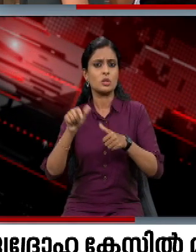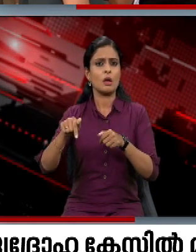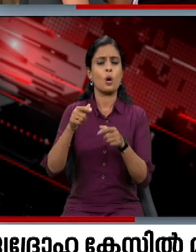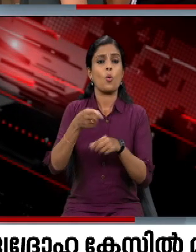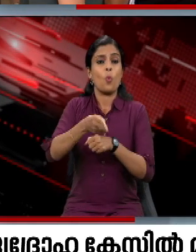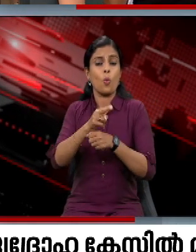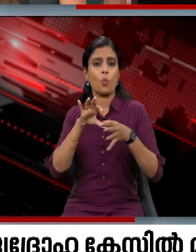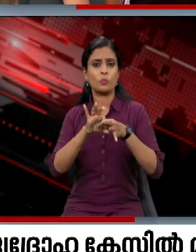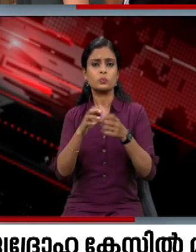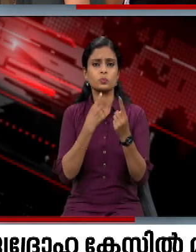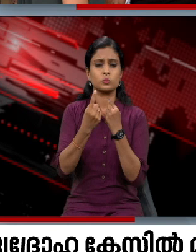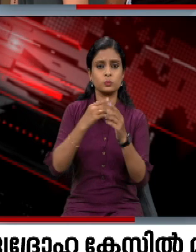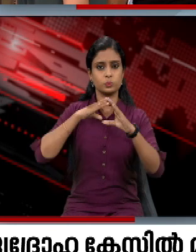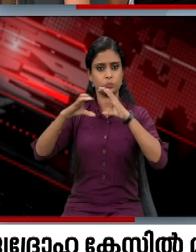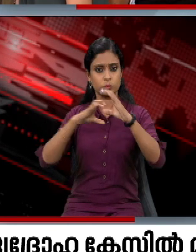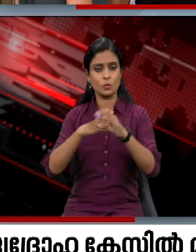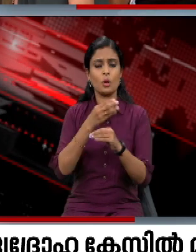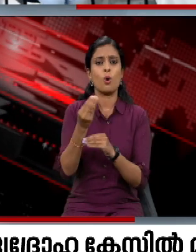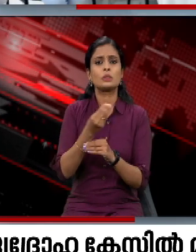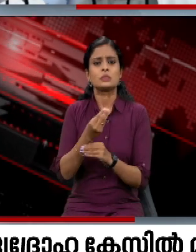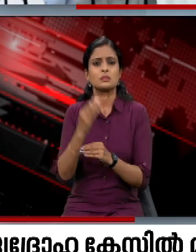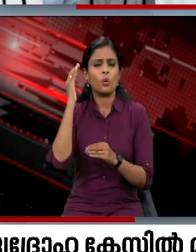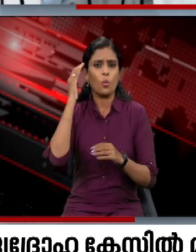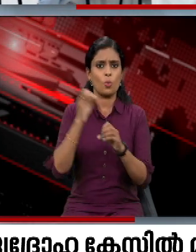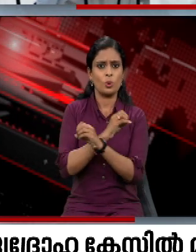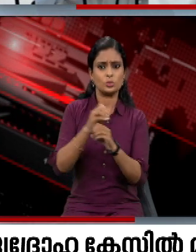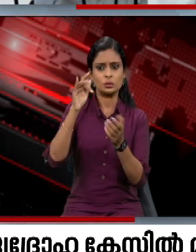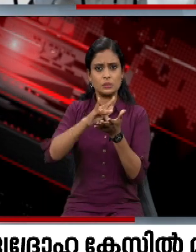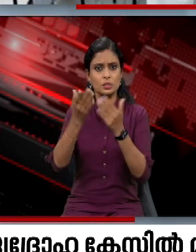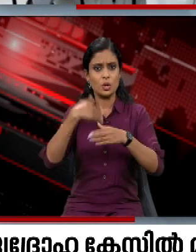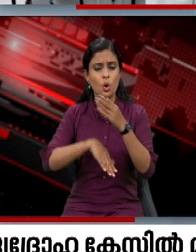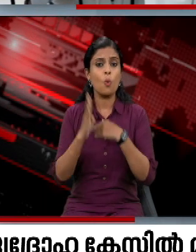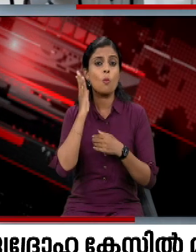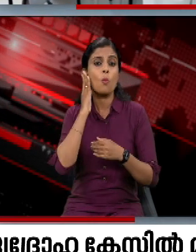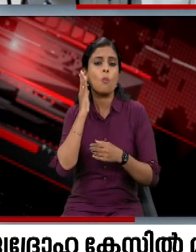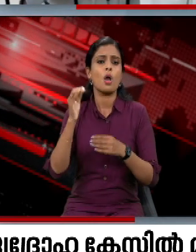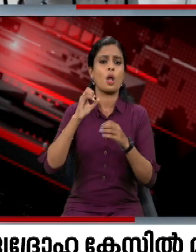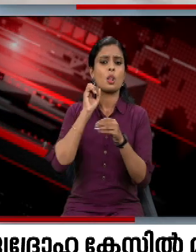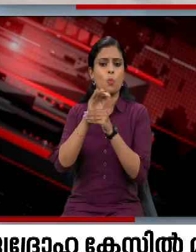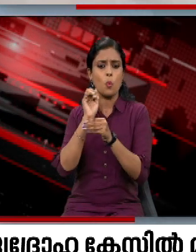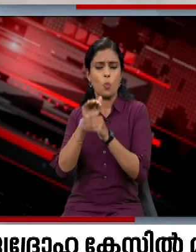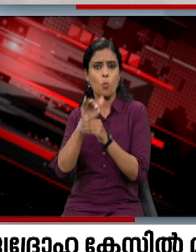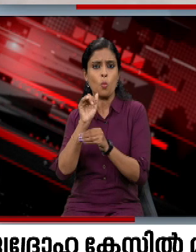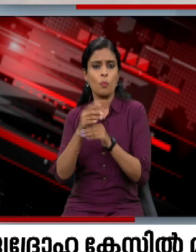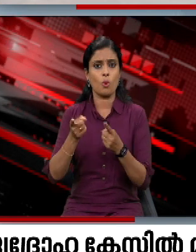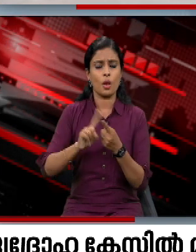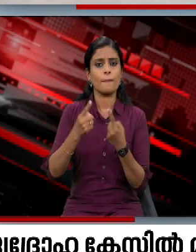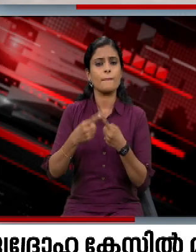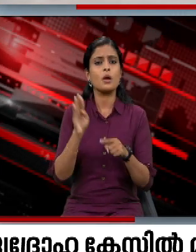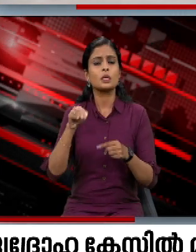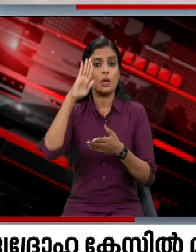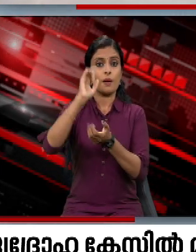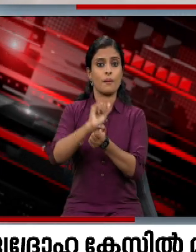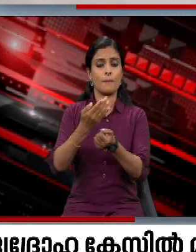ചാനൽ ചർച്ചയിൽ ചിലർ അജ്ഞാത കേന്ദ്രത്തിൽ നിന്ന് ആയിഷ സുൽത്താനയ്ക്ക് മൊബൈലിൽ ചില സന്ദേശങ്ങൾ വന്നുകൊണ്ടിരുന്നു. മാത്രമല്ല, ഈ കേസെടുത്തതിന് പിന്നാലെ ആയിഷ സുൽത്താന